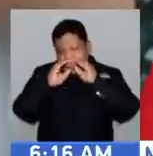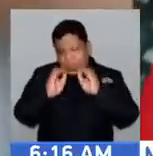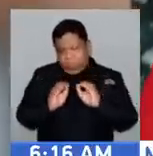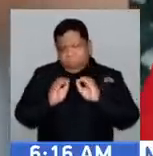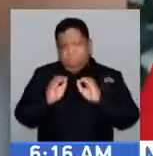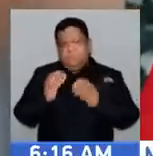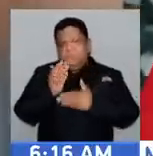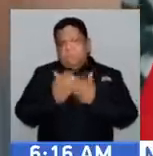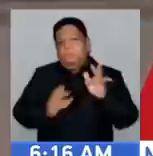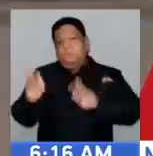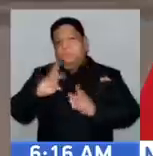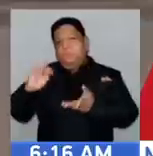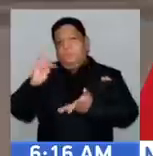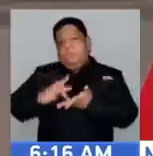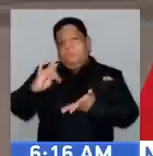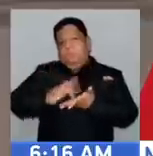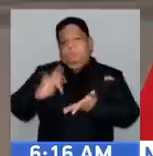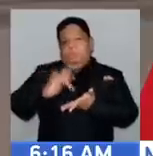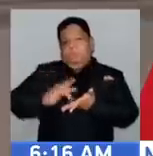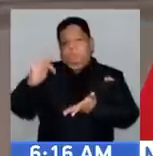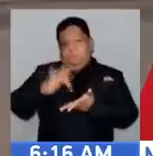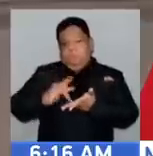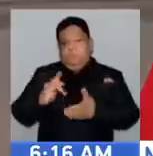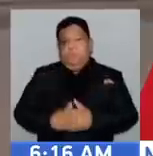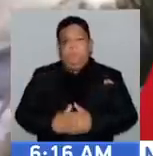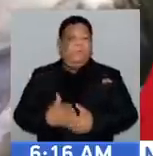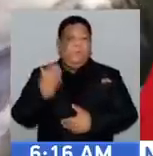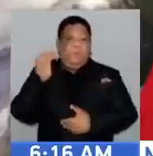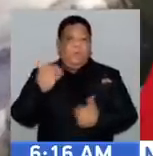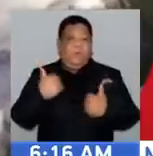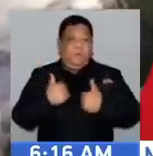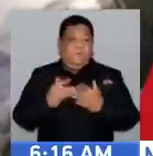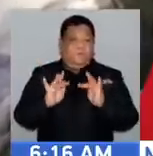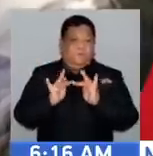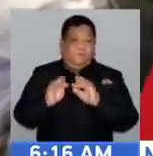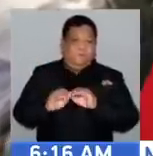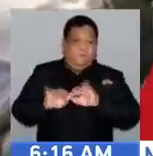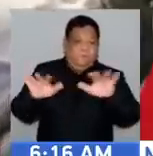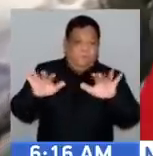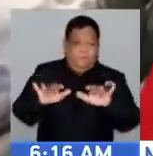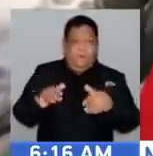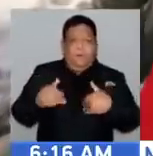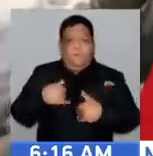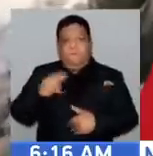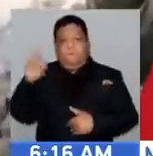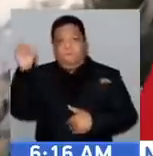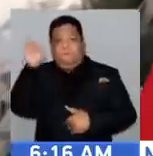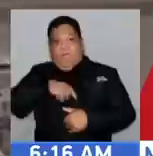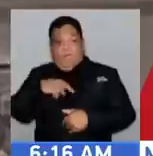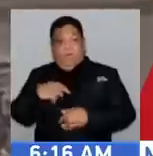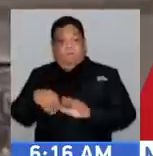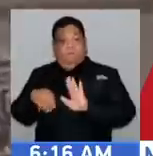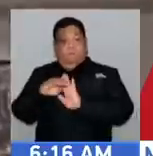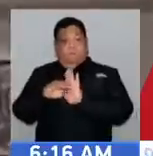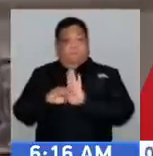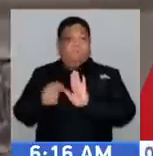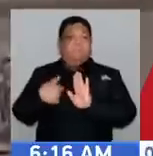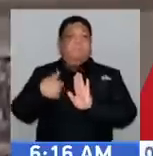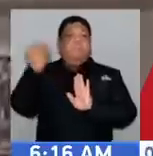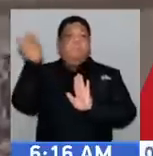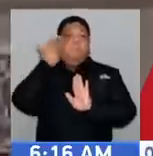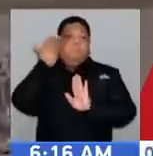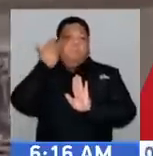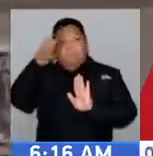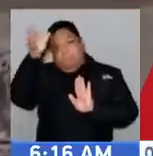sa kanilang kalagayan. May lumabas umano sa social media na peking account na nagpapanggap na ama ng biktima at humihingi ng